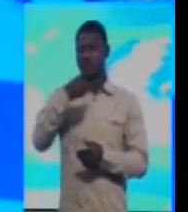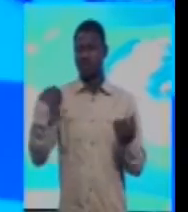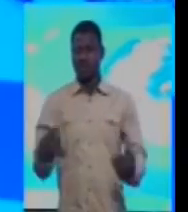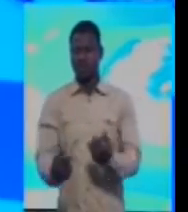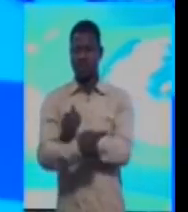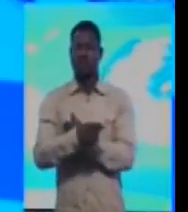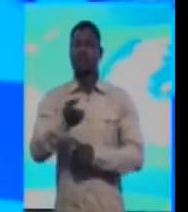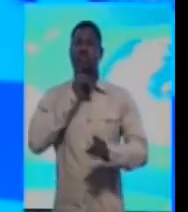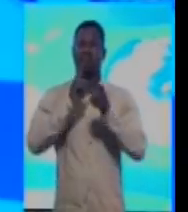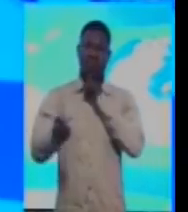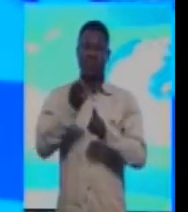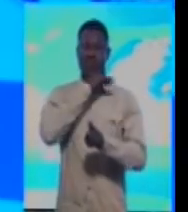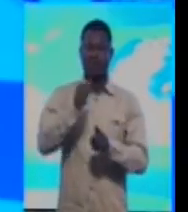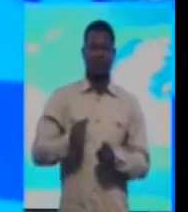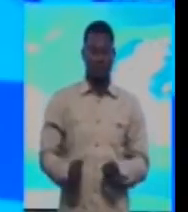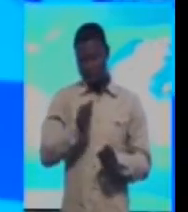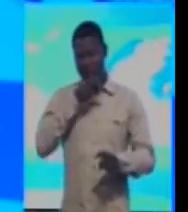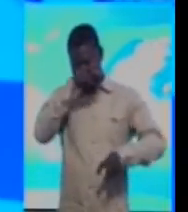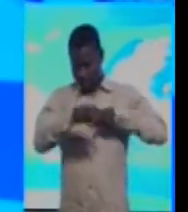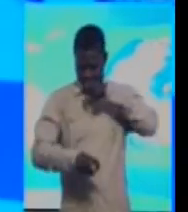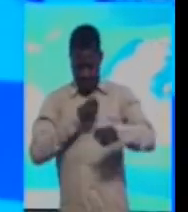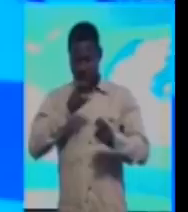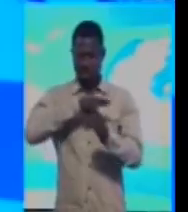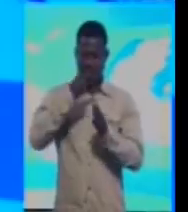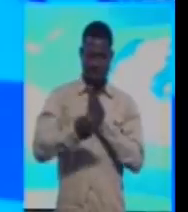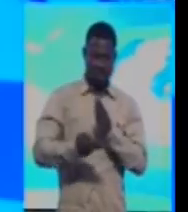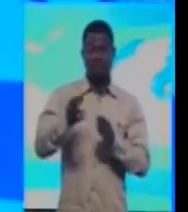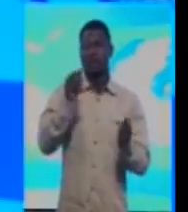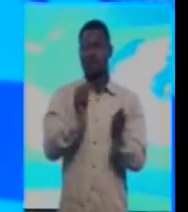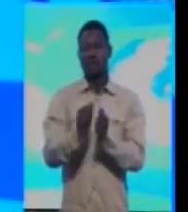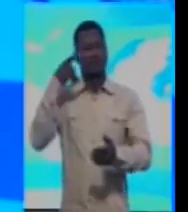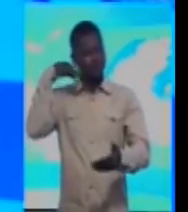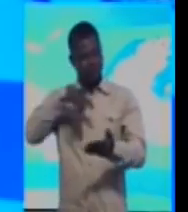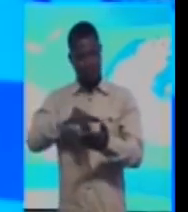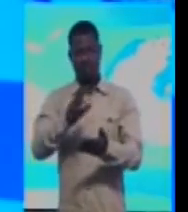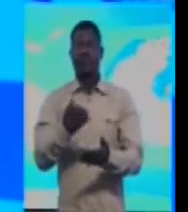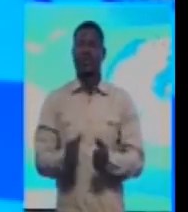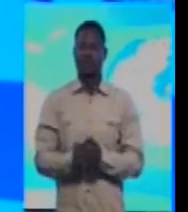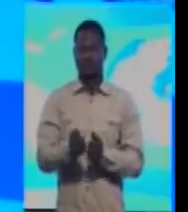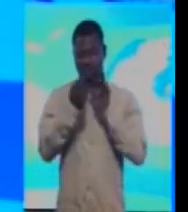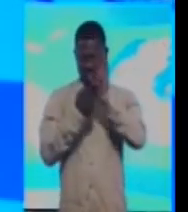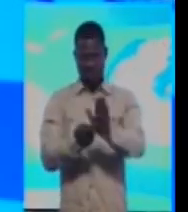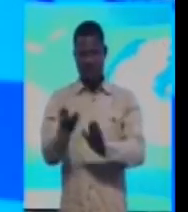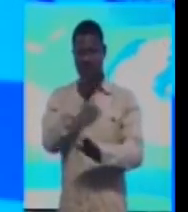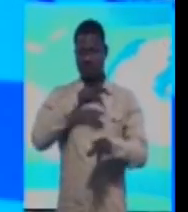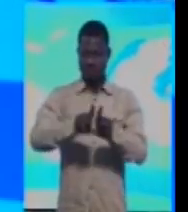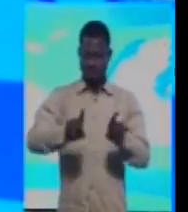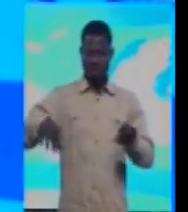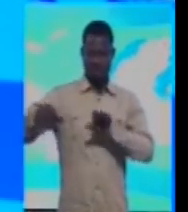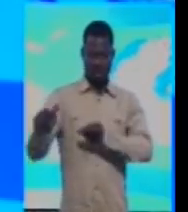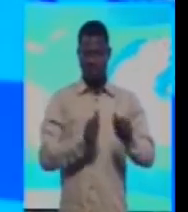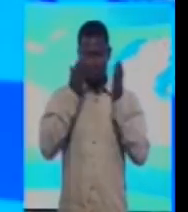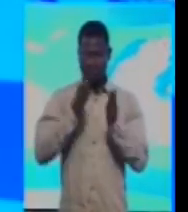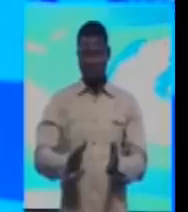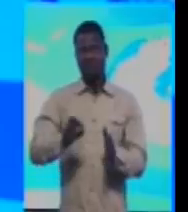est question d'évaluer les résultats de la dite campagne au travers d'une étude. Les résultats sont présentés aux différents acteurs et